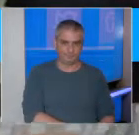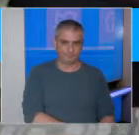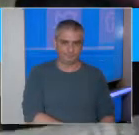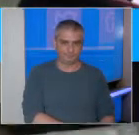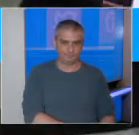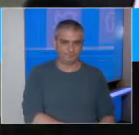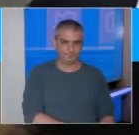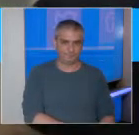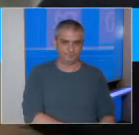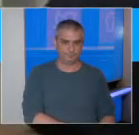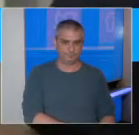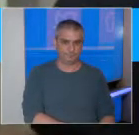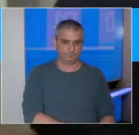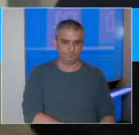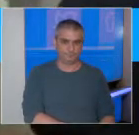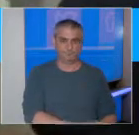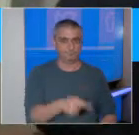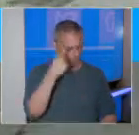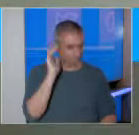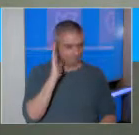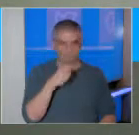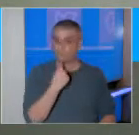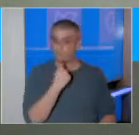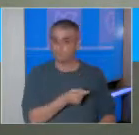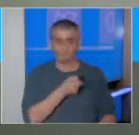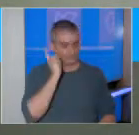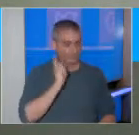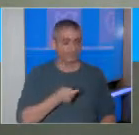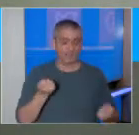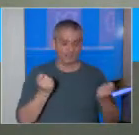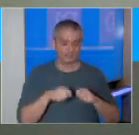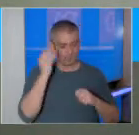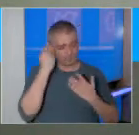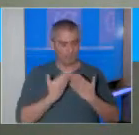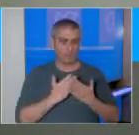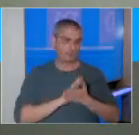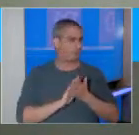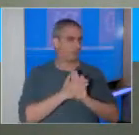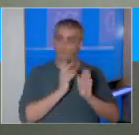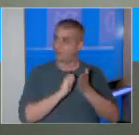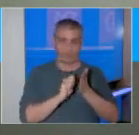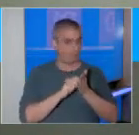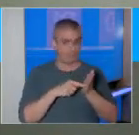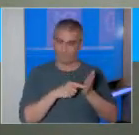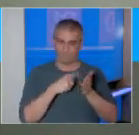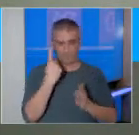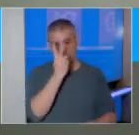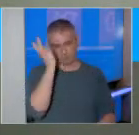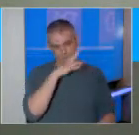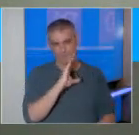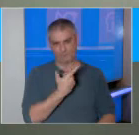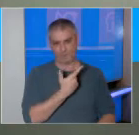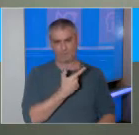הרב קניבסקי, כשהוא רוצה, הוא יודע להיות נחרץ מאוד, ולבוא ולהגיד, צריך לסגור את לימודי התורה. זה לא מה שכתוב בהודעה, כל אחד מבין גם